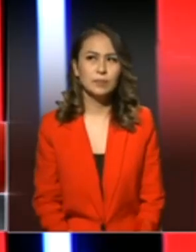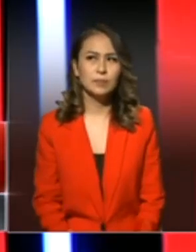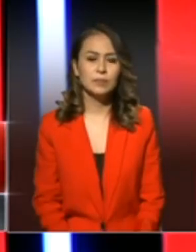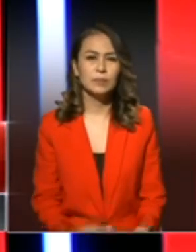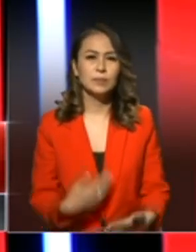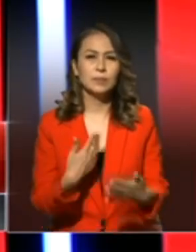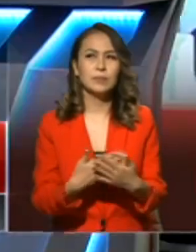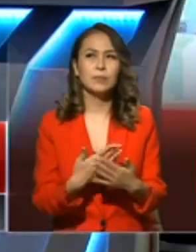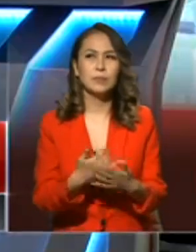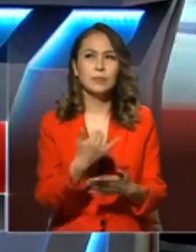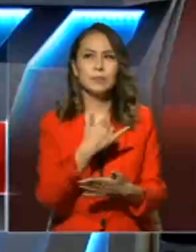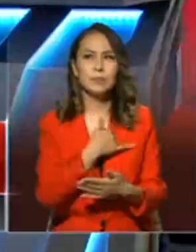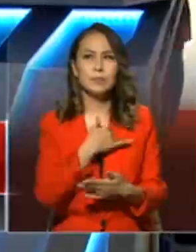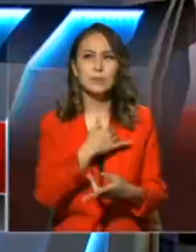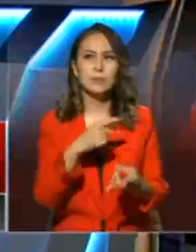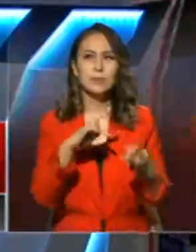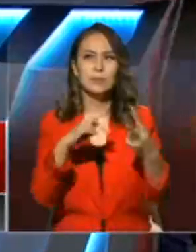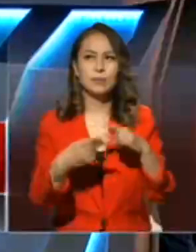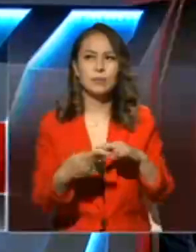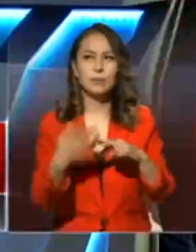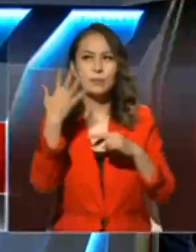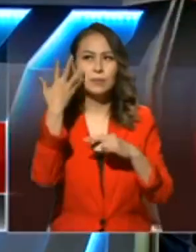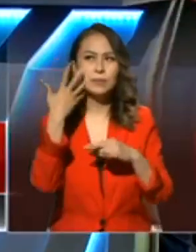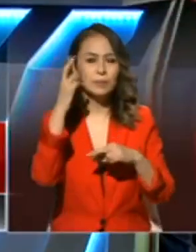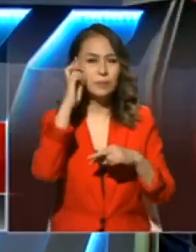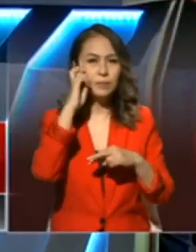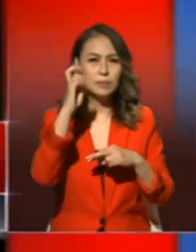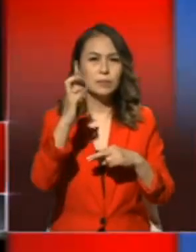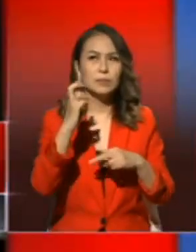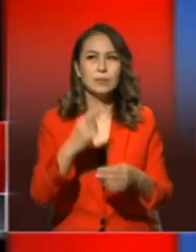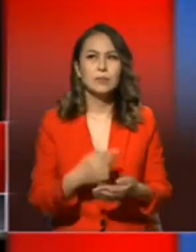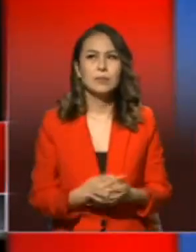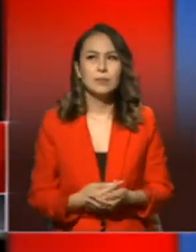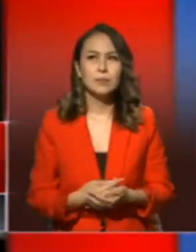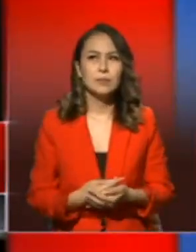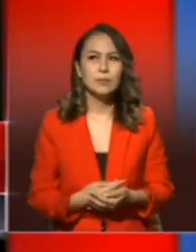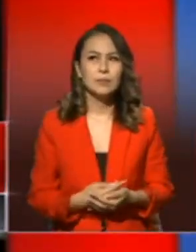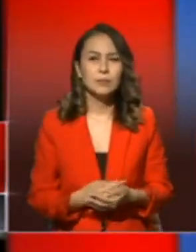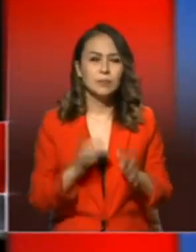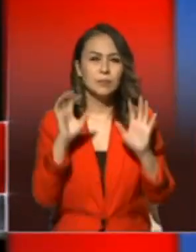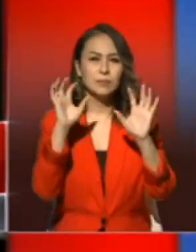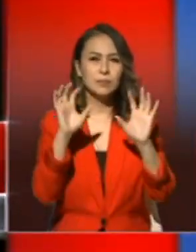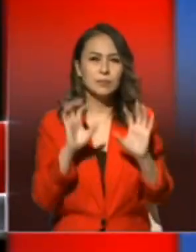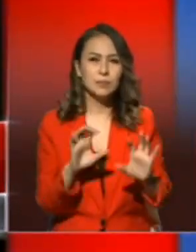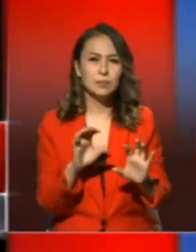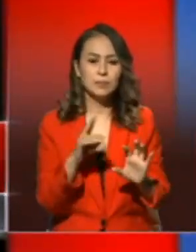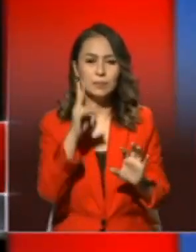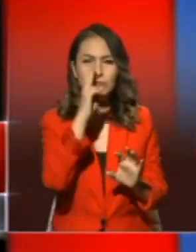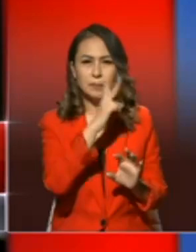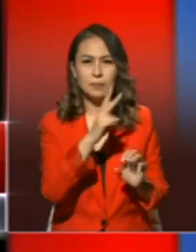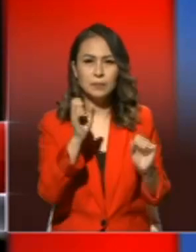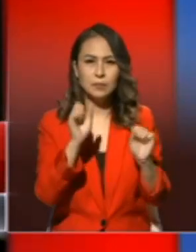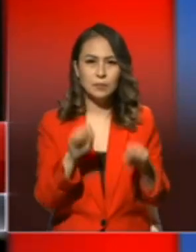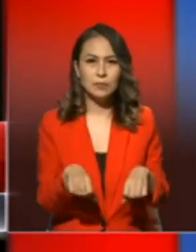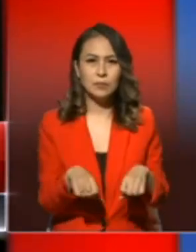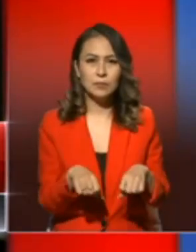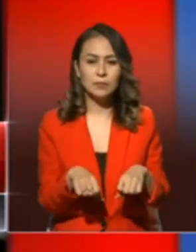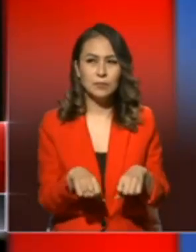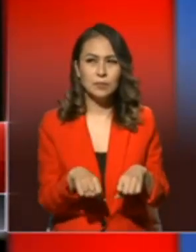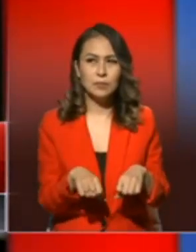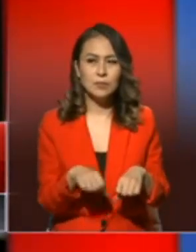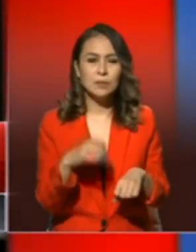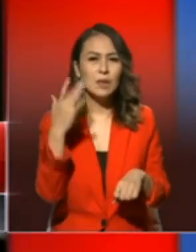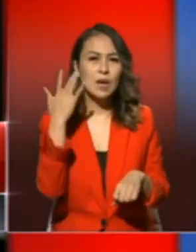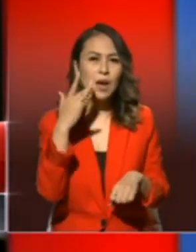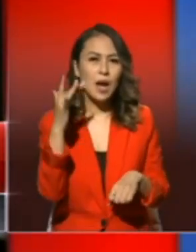мысалы мына трансплантология дамыған елдердің несін заңдарын қарастыруымызға болады. Мысалы Құрама